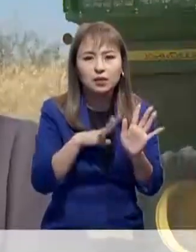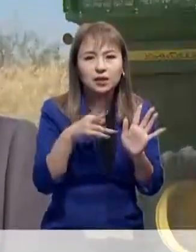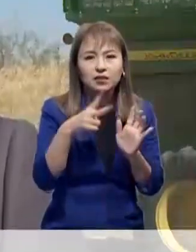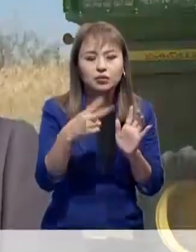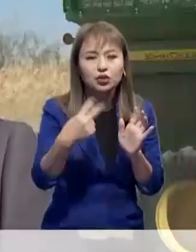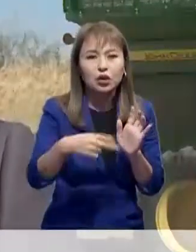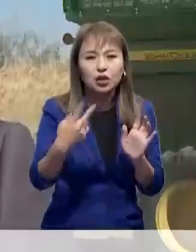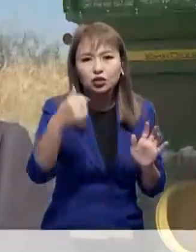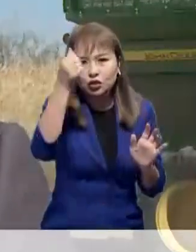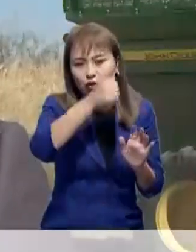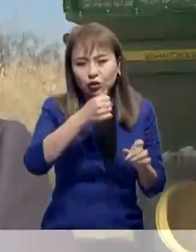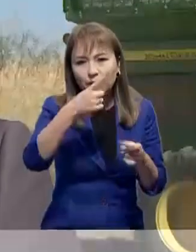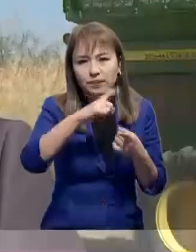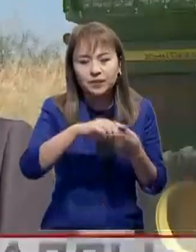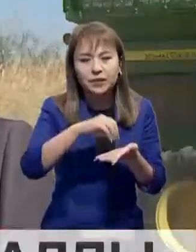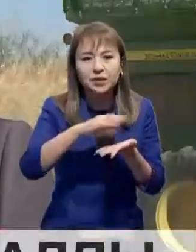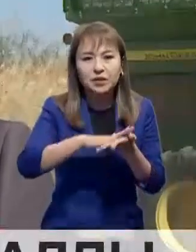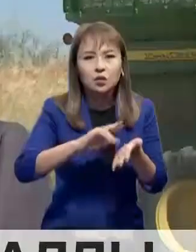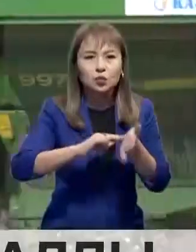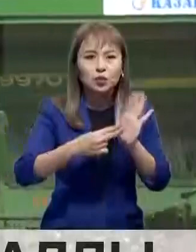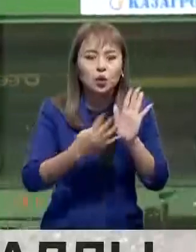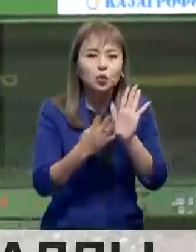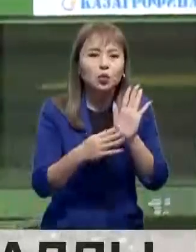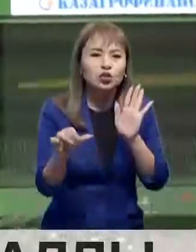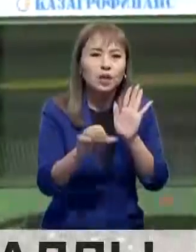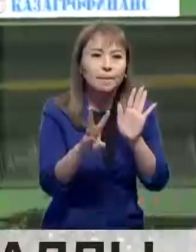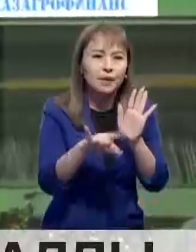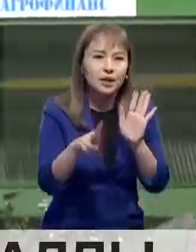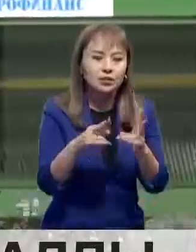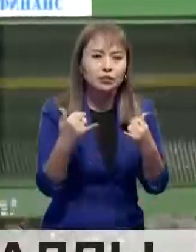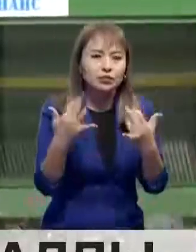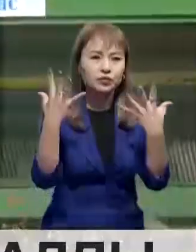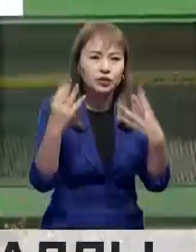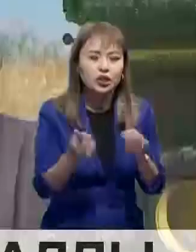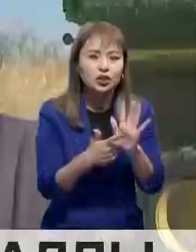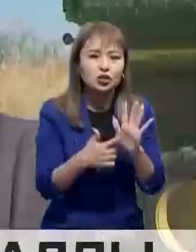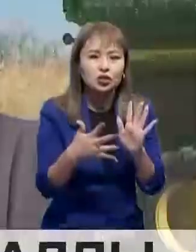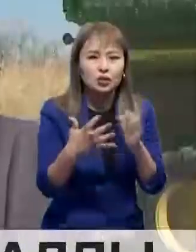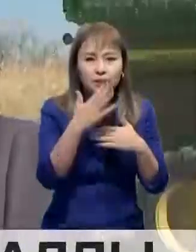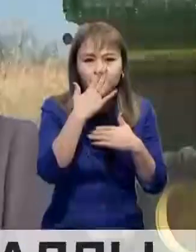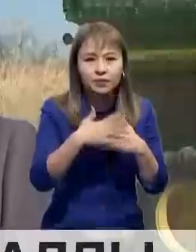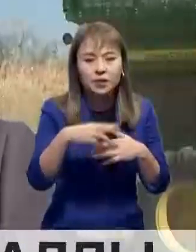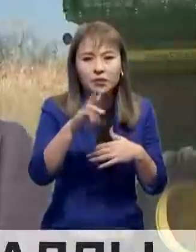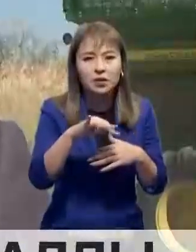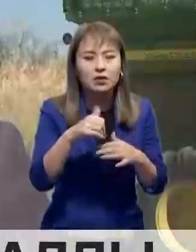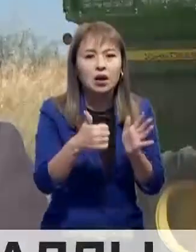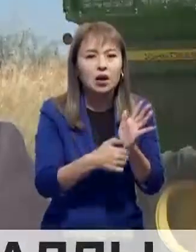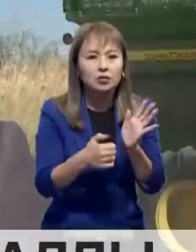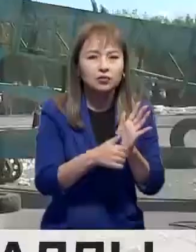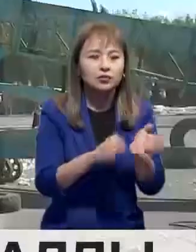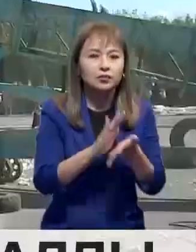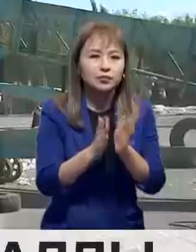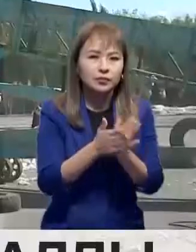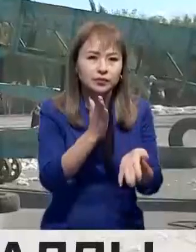2023 жылғы біздің белгіленген жоспарымыз 9,5 миллиард қойылған. Бүгінгі таңға 7,5 миллиард теңге 600-ден астам техникаға келісіп